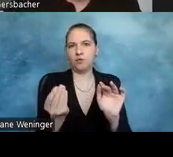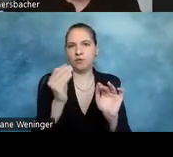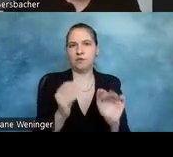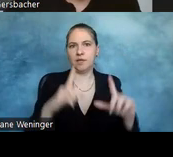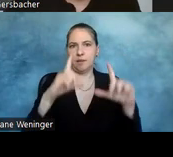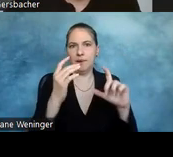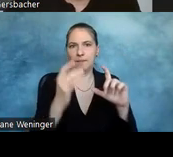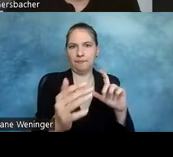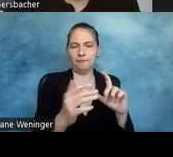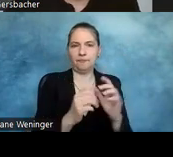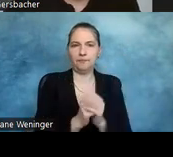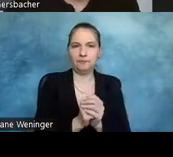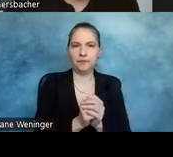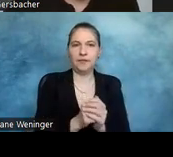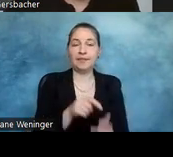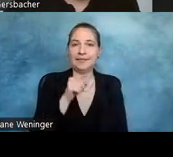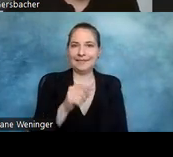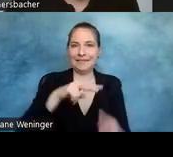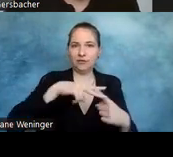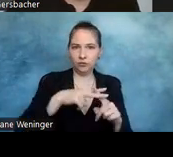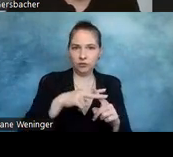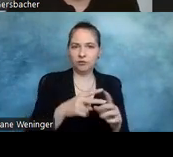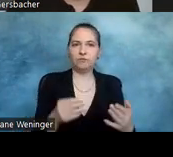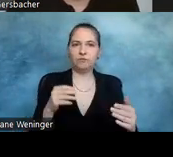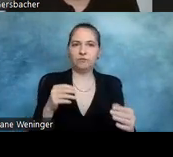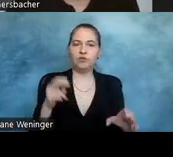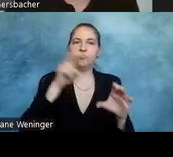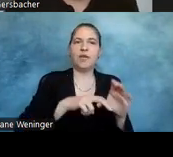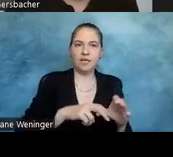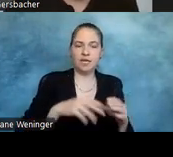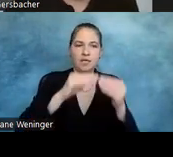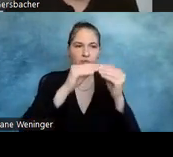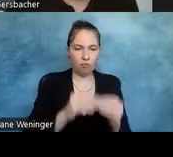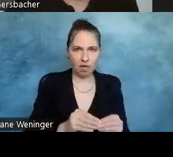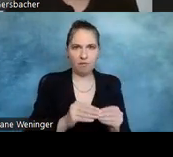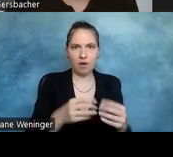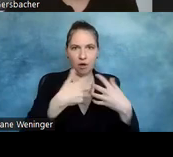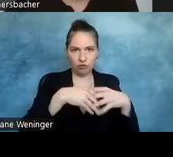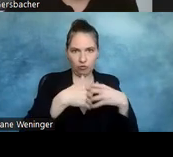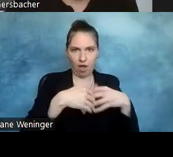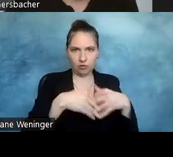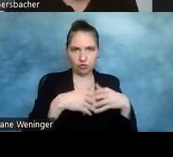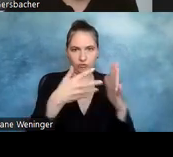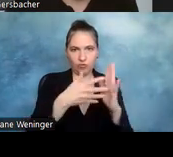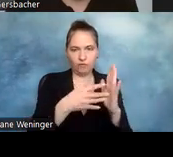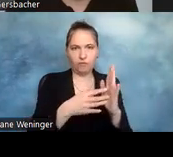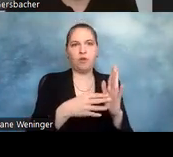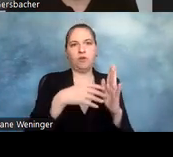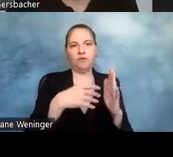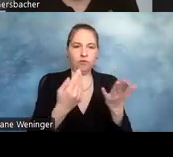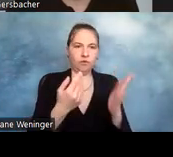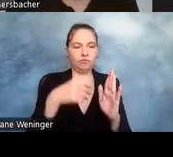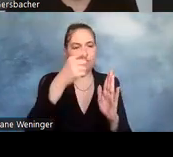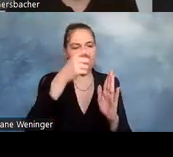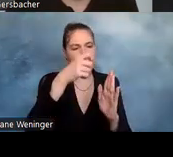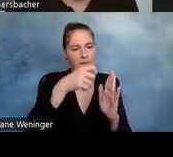Diese Tools überprüfen automatisch auf Zugänglichkeitsprobleme. Die haben da ihre eigenen Checklisten, die sie abarbeiten. Und wenn sie dann Fehler finden, also die gucken dann